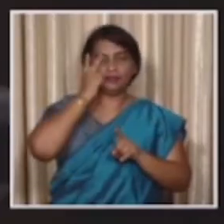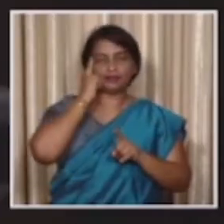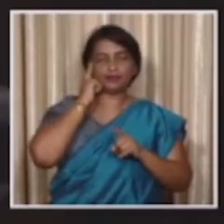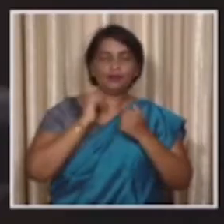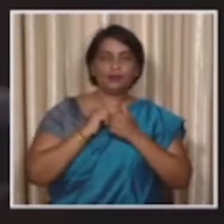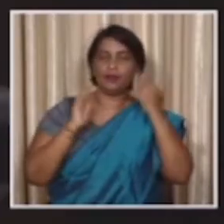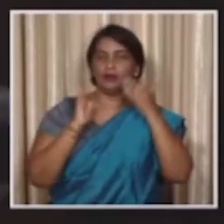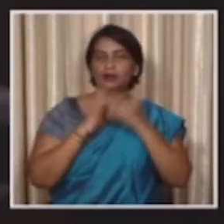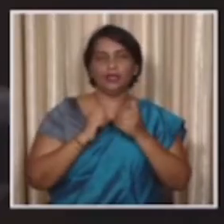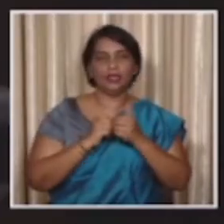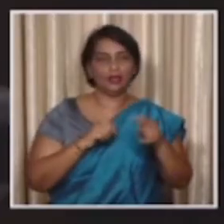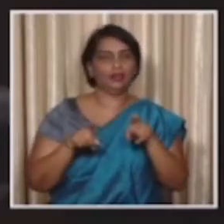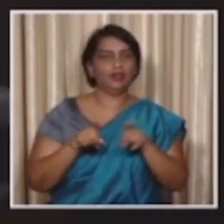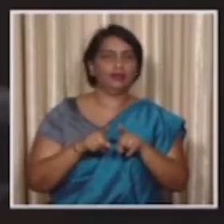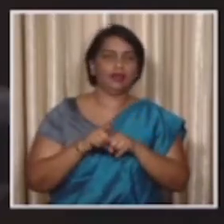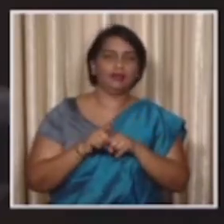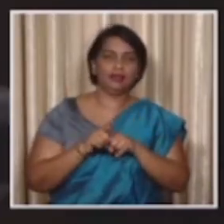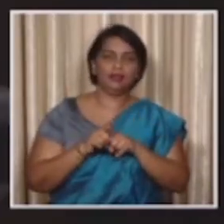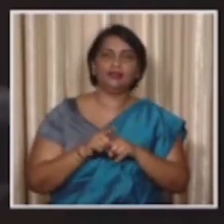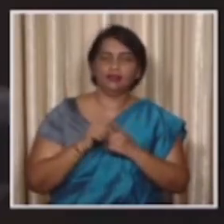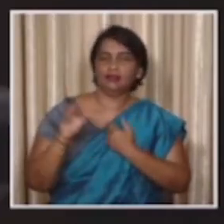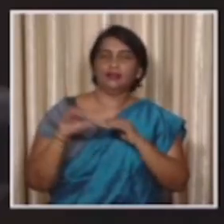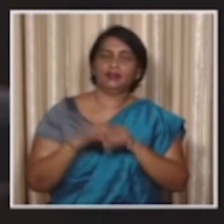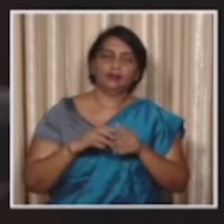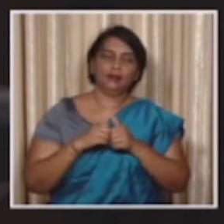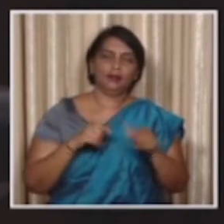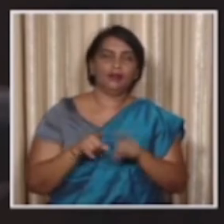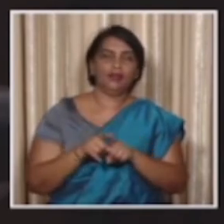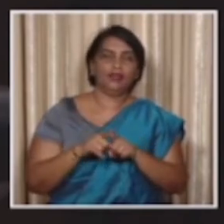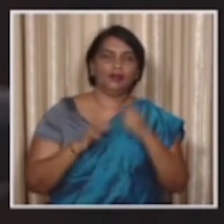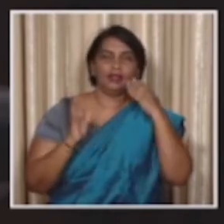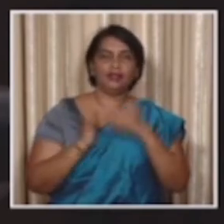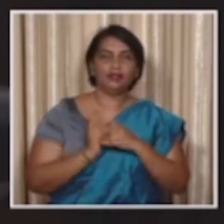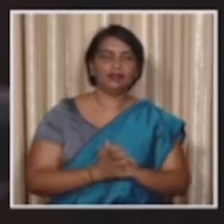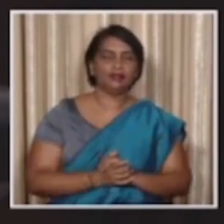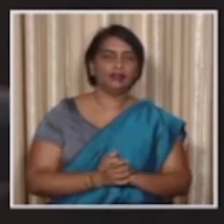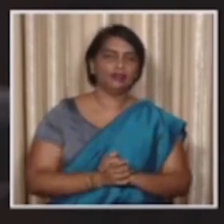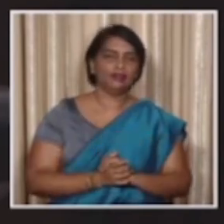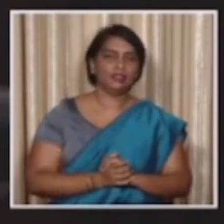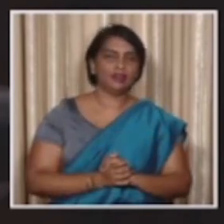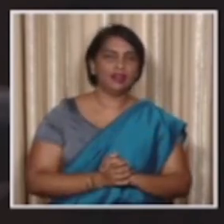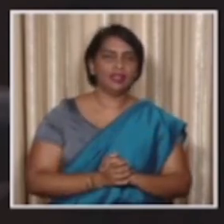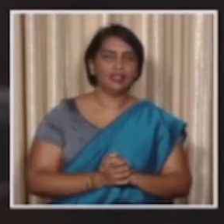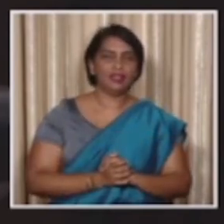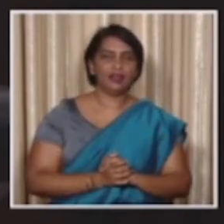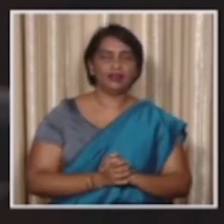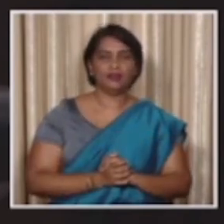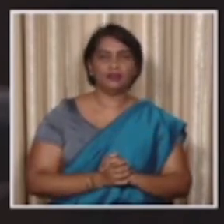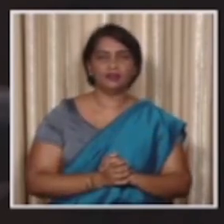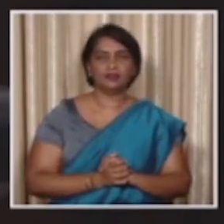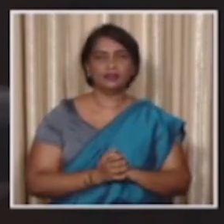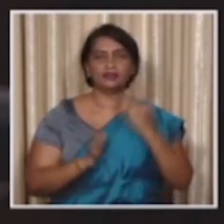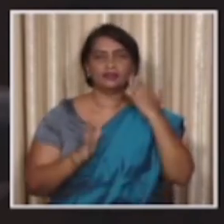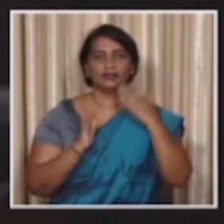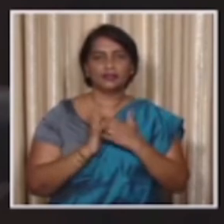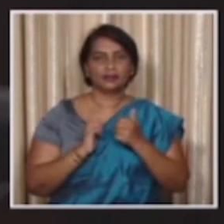ඉතින් ඒකට අපිට සමහරලාට මැදිහත් වෙන්න බැරුව ඇති. හැබැයි රජයට පුළුවන් අවම වශයෙන් මේ ඔන් අරයිවල් වීසා දෙන